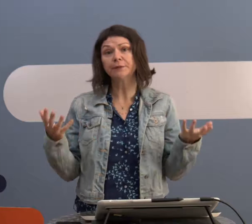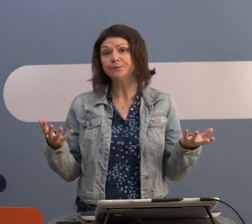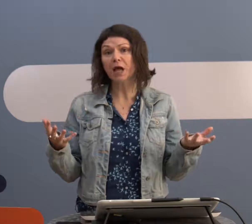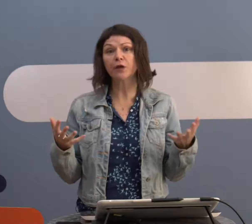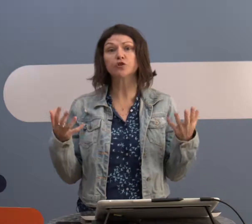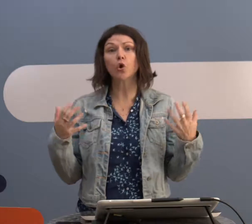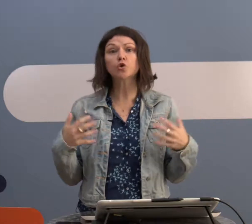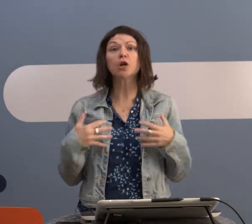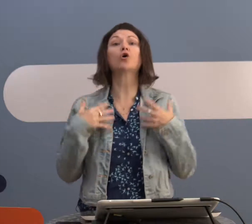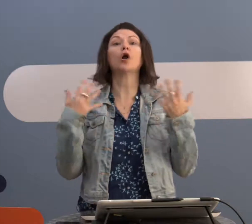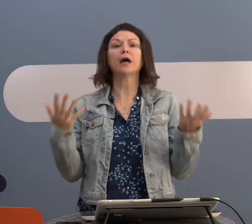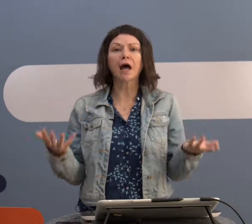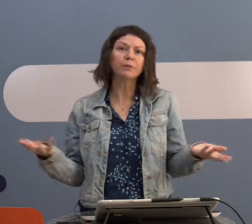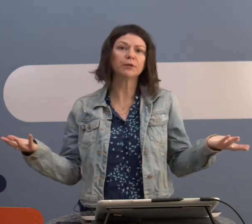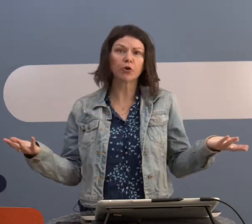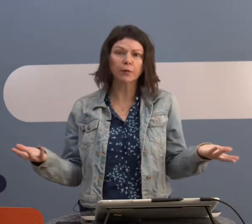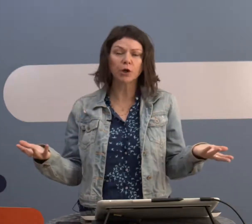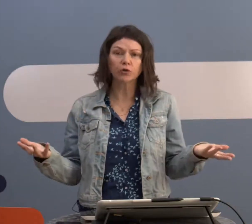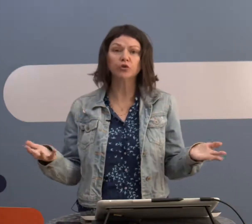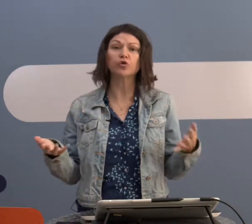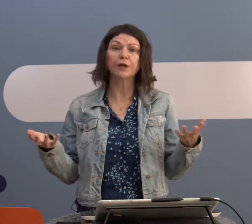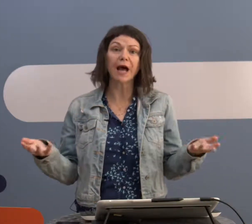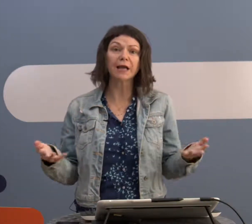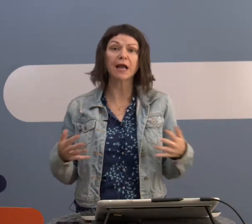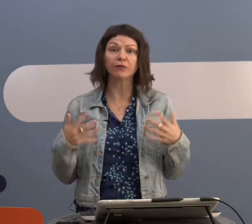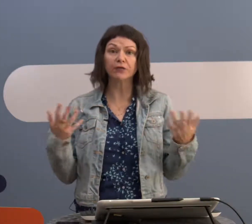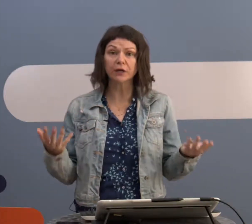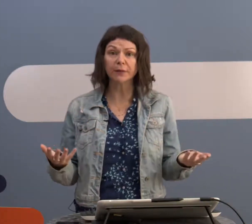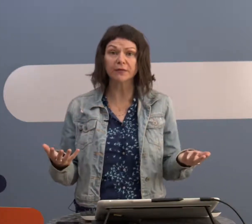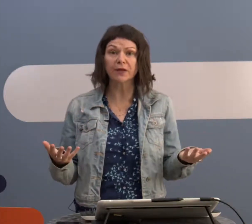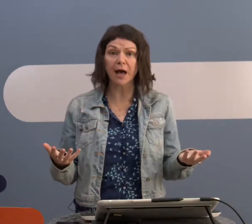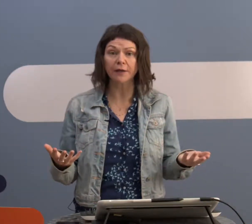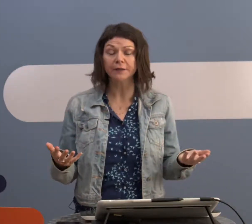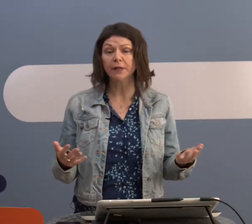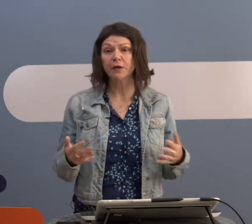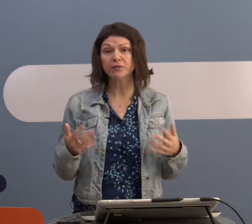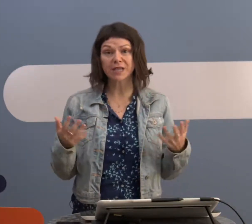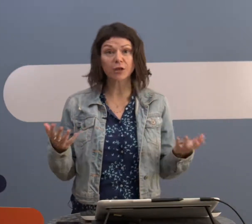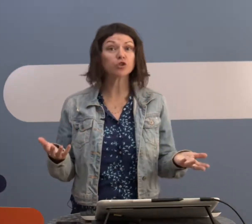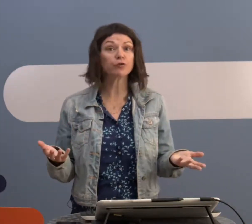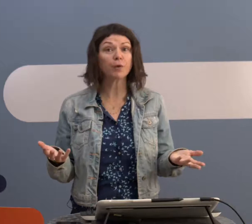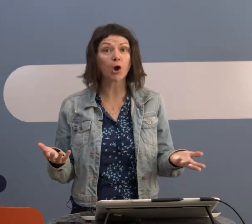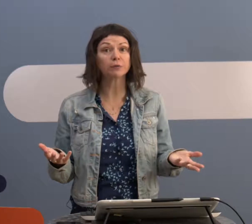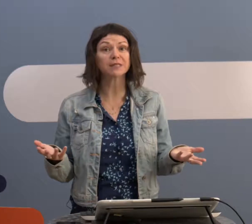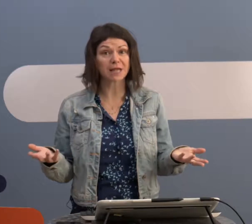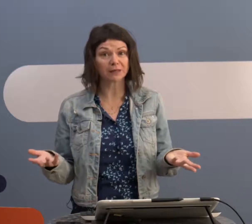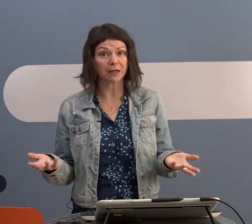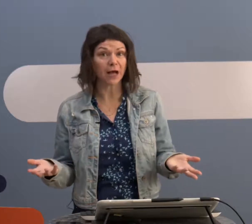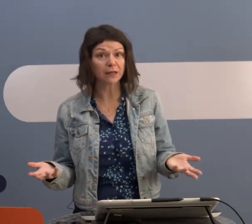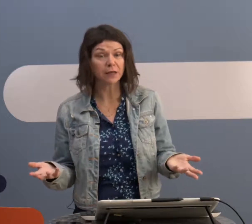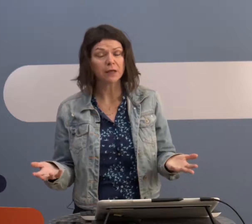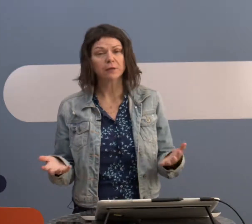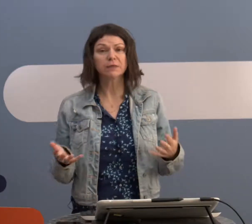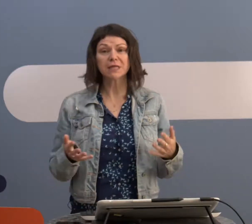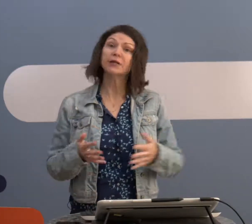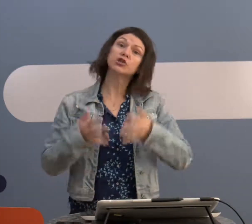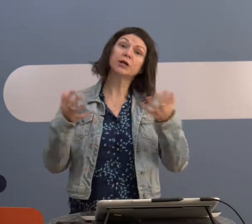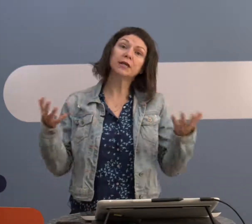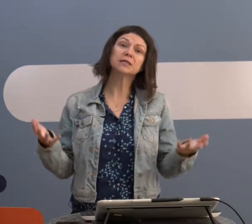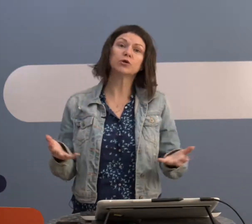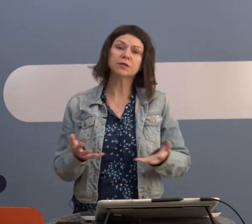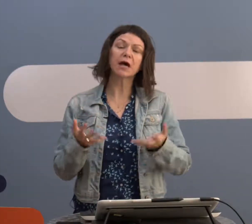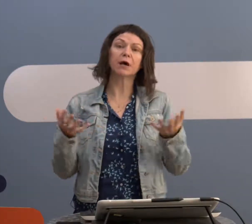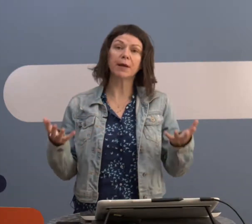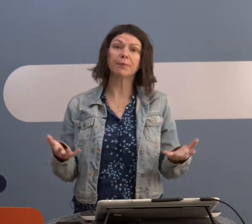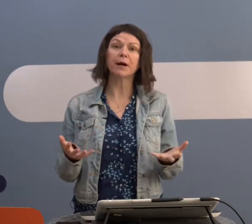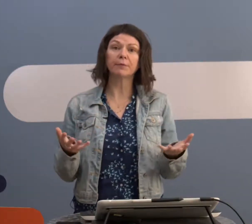זה האפשרות של כל אחד פתאום להיות עיתונאי, להעביר מידע, וזה חשוב מאוד מצד אחד. מצד שני,